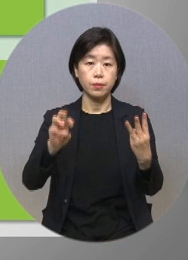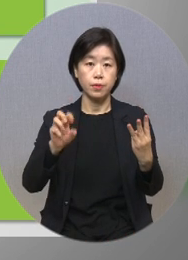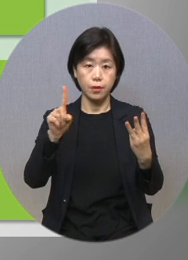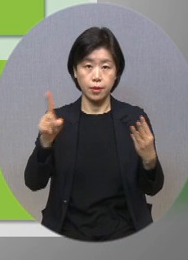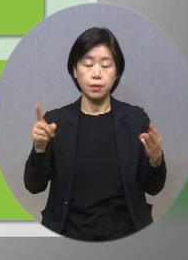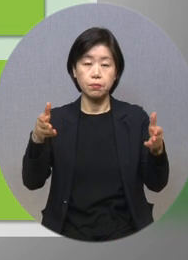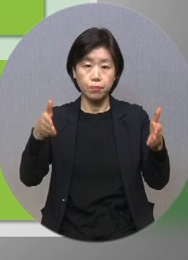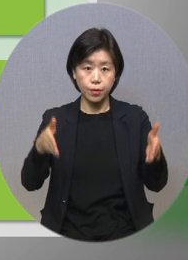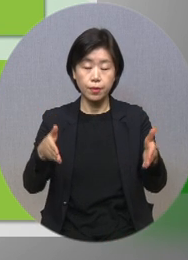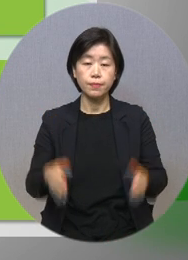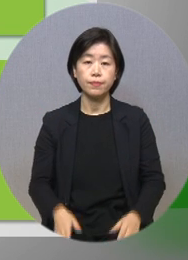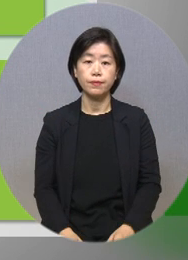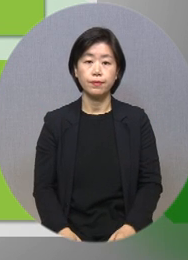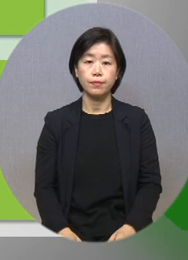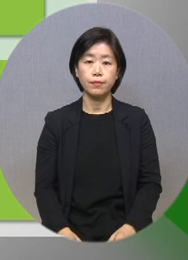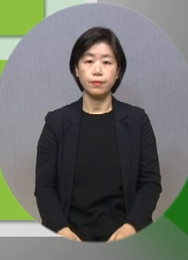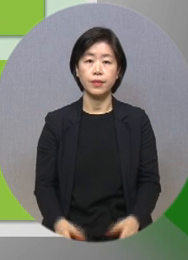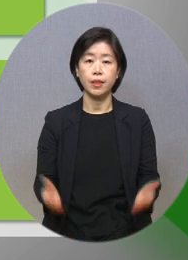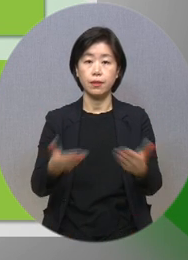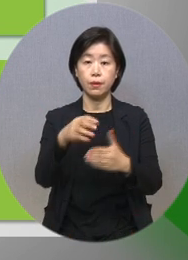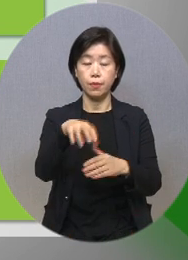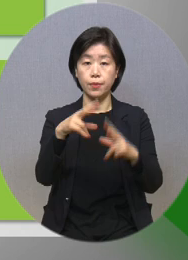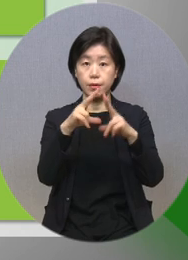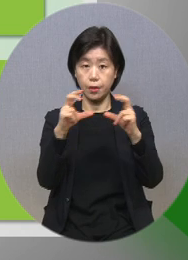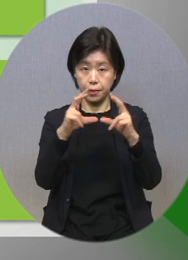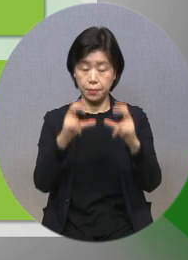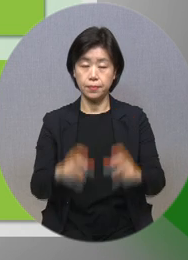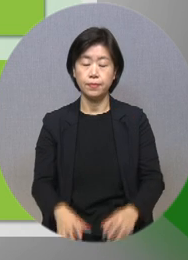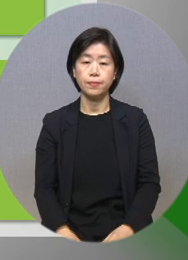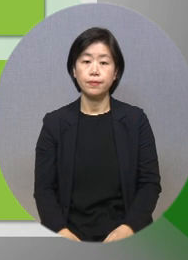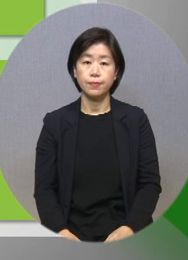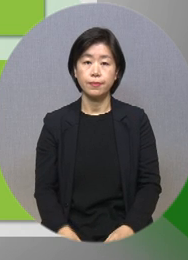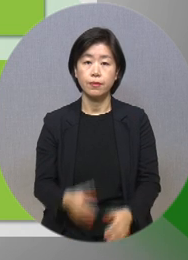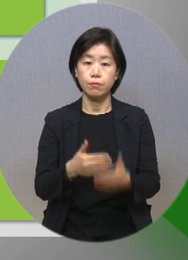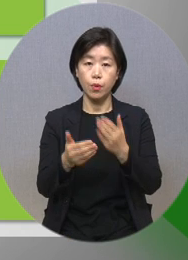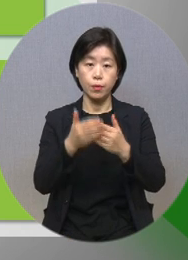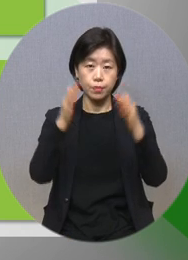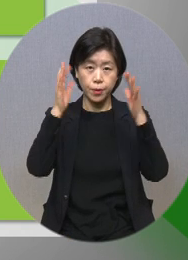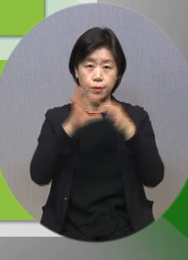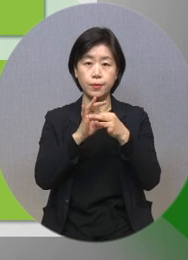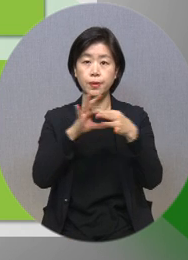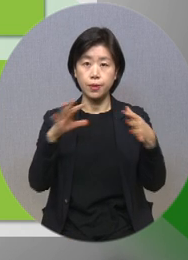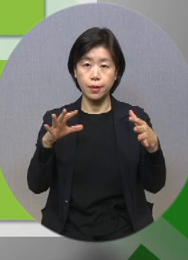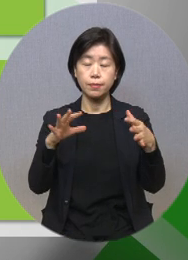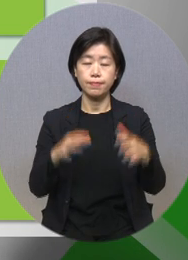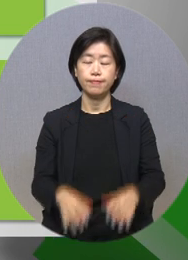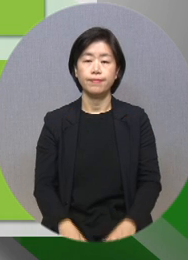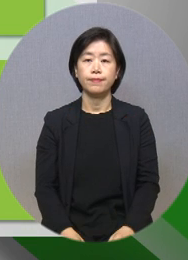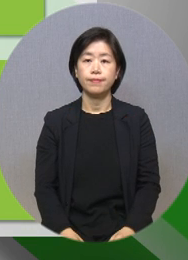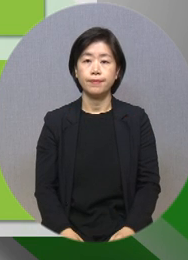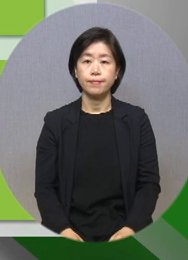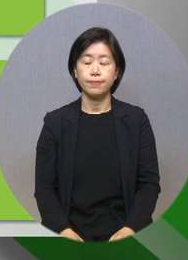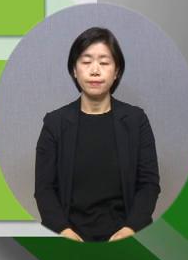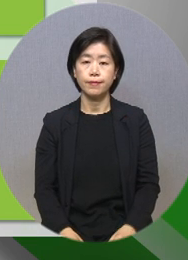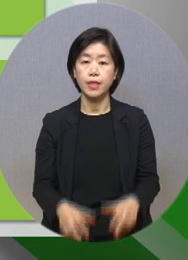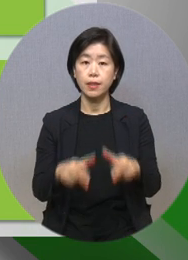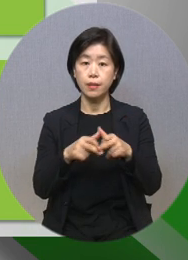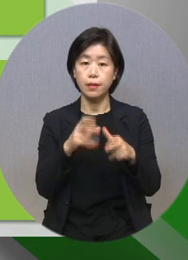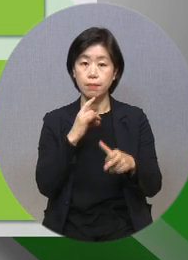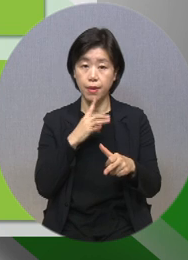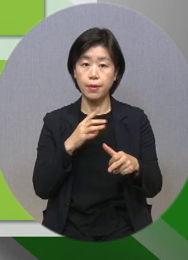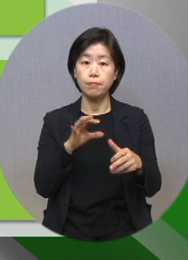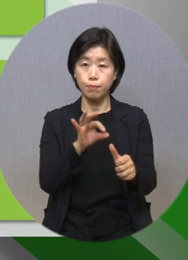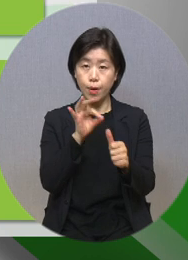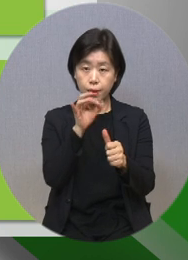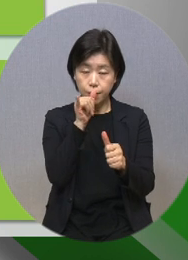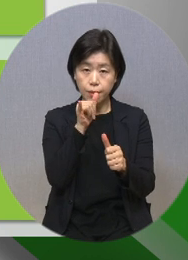31일까지며 근무지는 경기도 성남시입니다. 경력과 학력은 무관하며 상용직을 채용합니다.